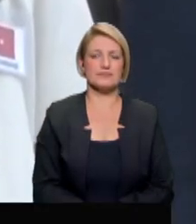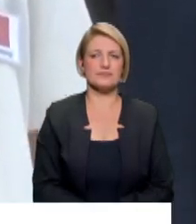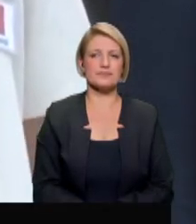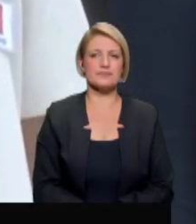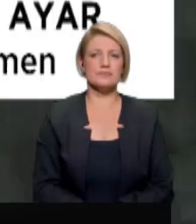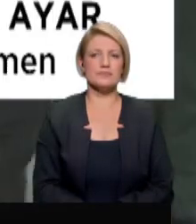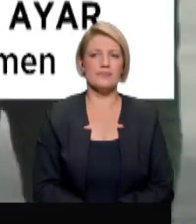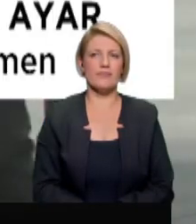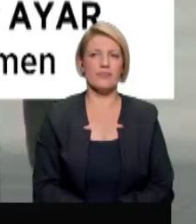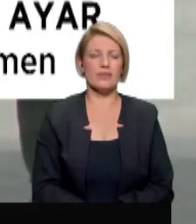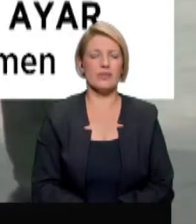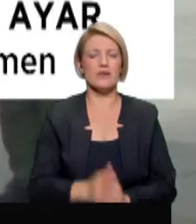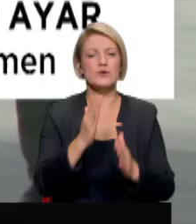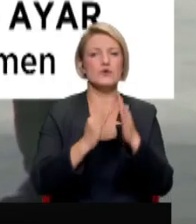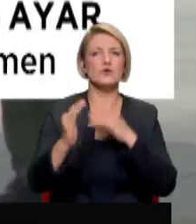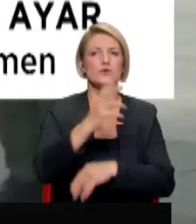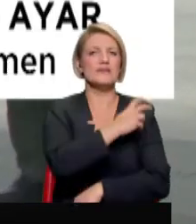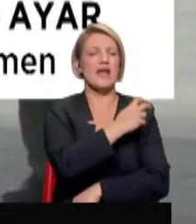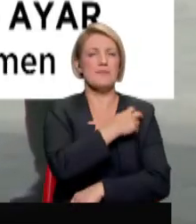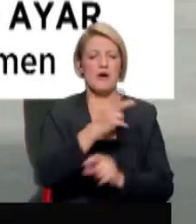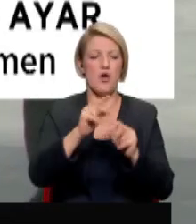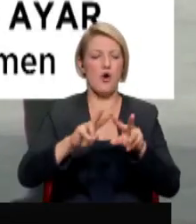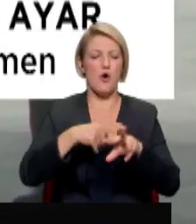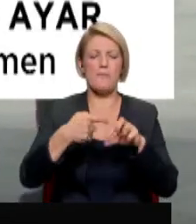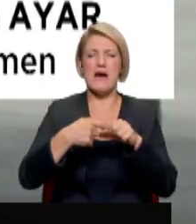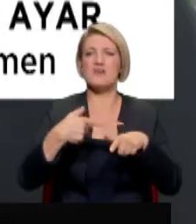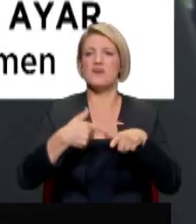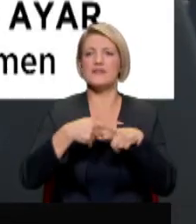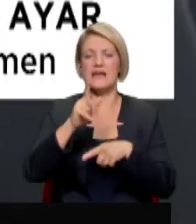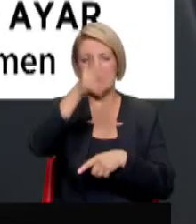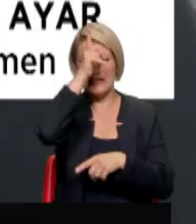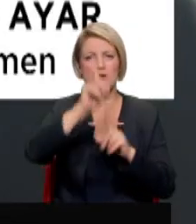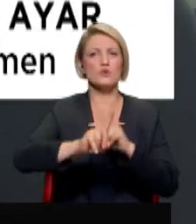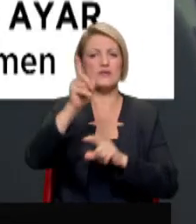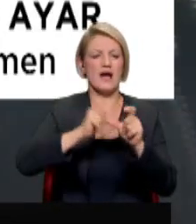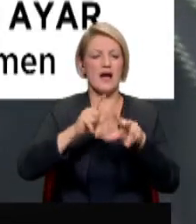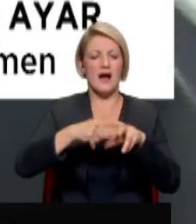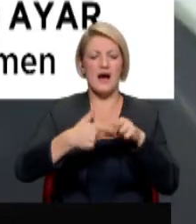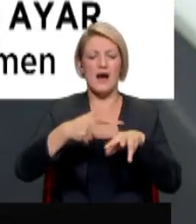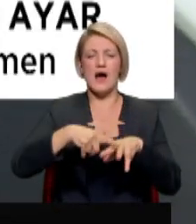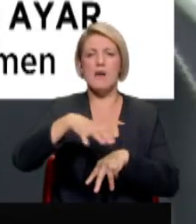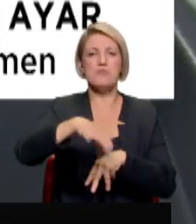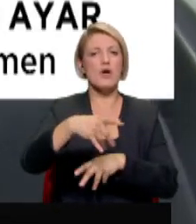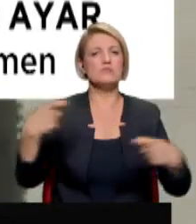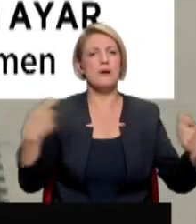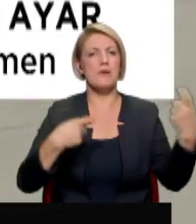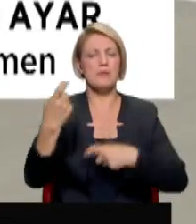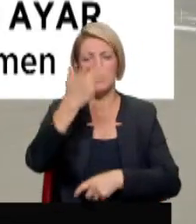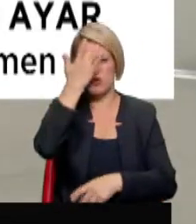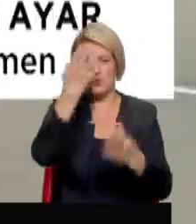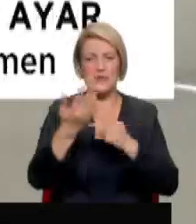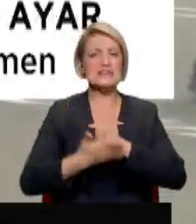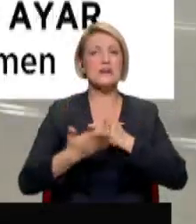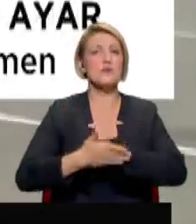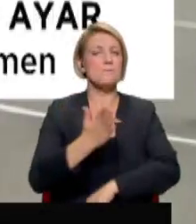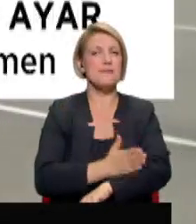yolculuğuna piyade Üsteğmen Ömer Fatih ayar da Irak'ın kuzeyinde gara bölgesindeki çatışmada şehit oldu Trabzonlu